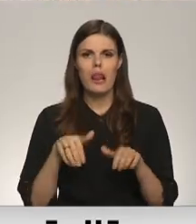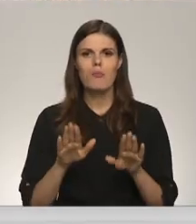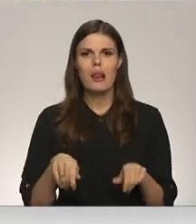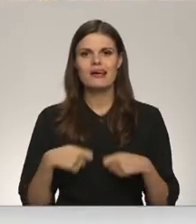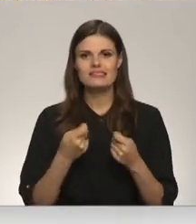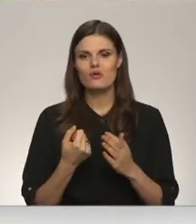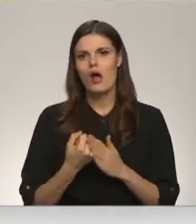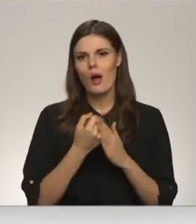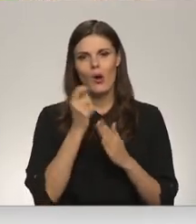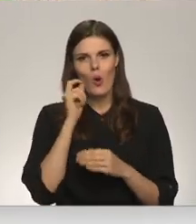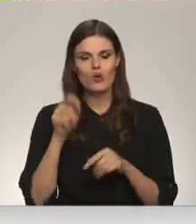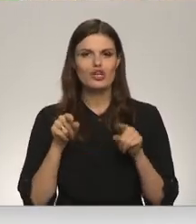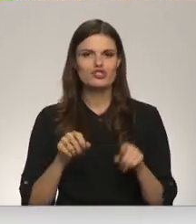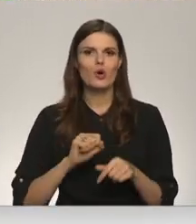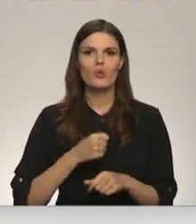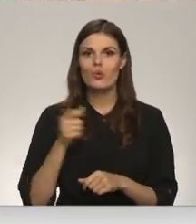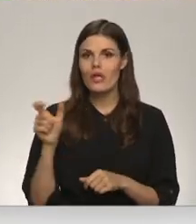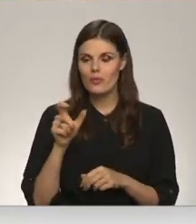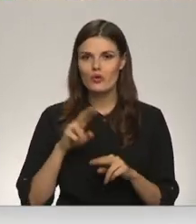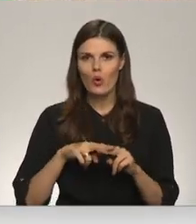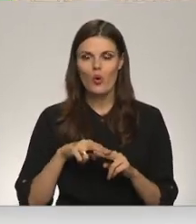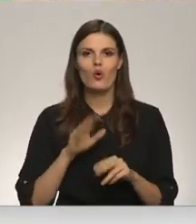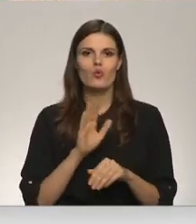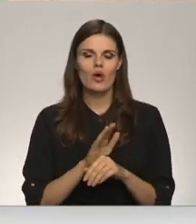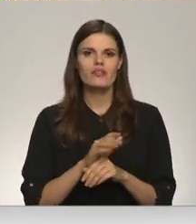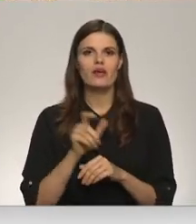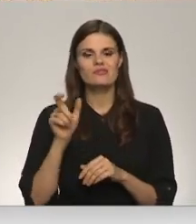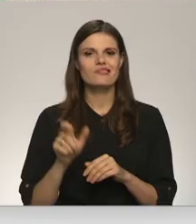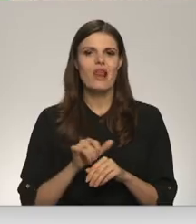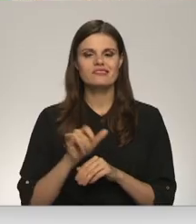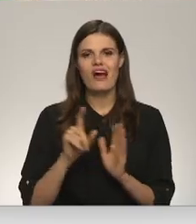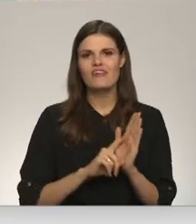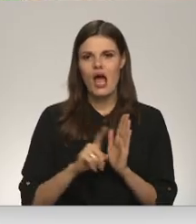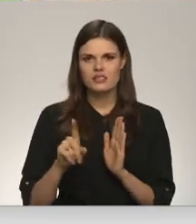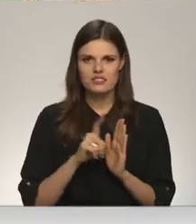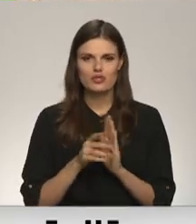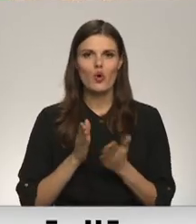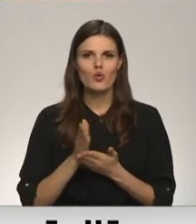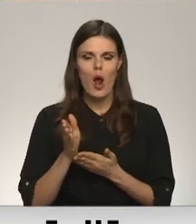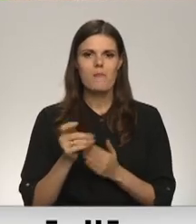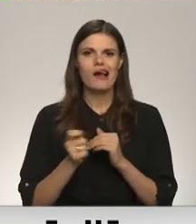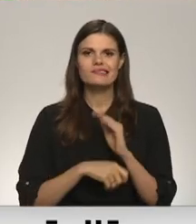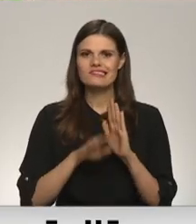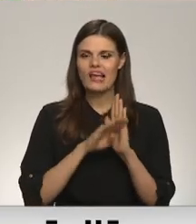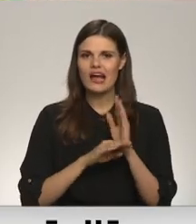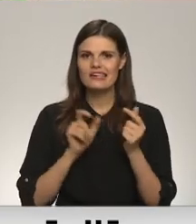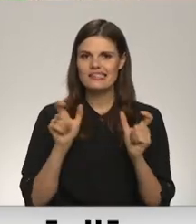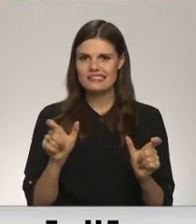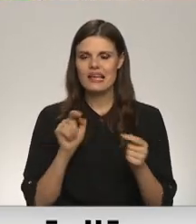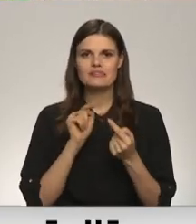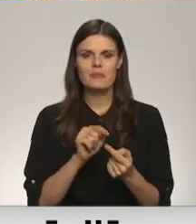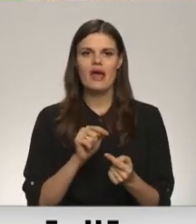tātad atbalstu Ukrainai šajā grūtajā brīdī un noteikti civilās aviācijas jomā attiecīgas sankcijas pret Krievijas federāciju.